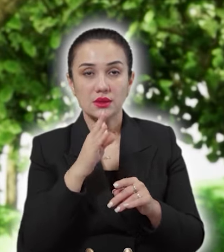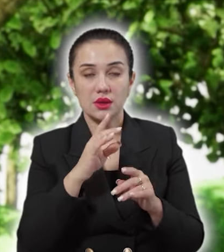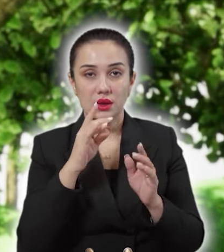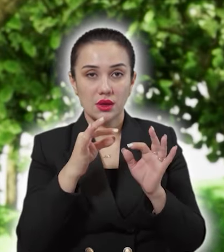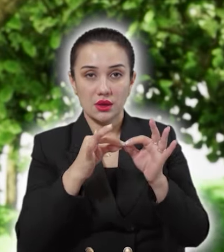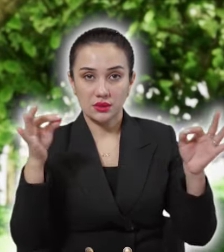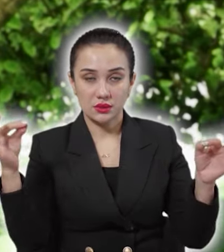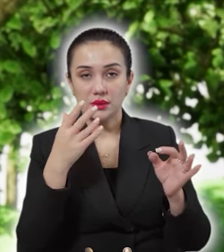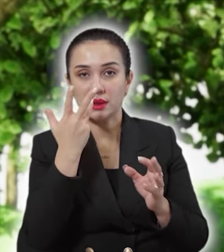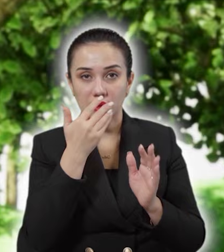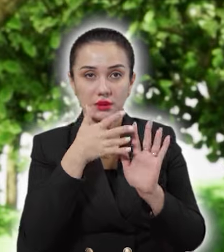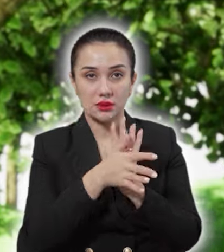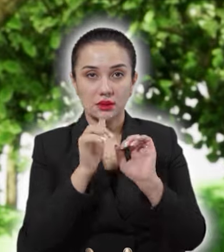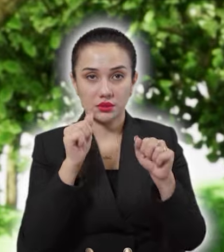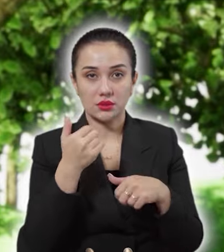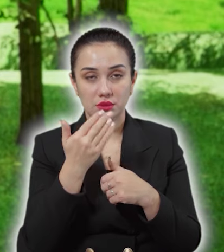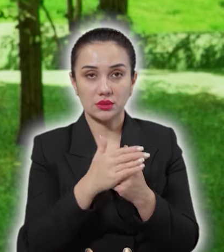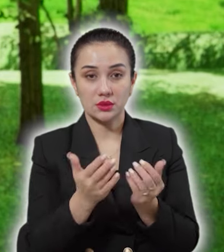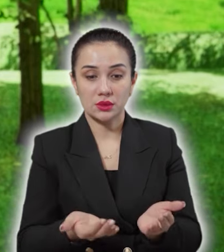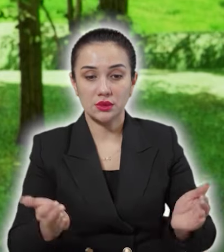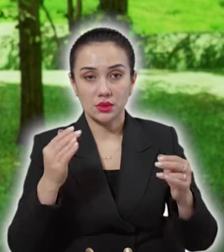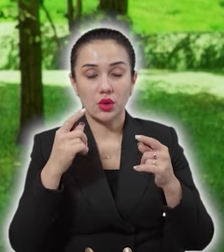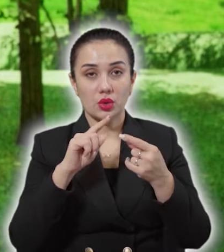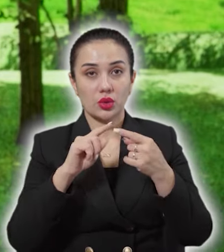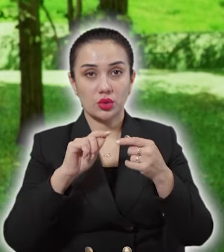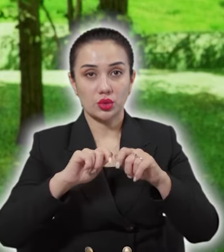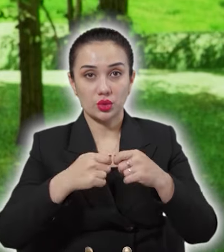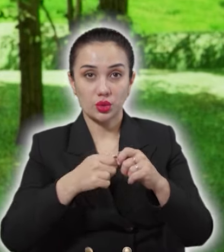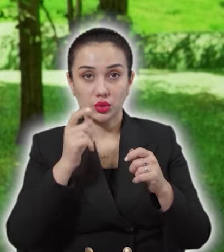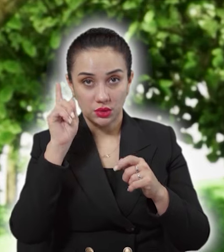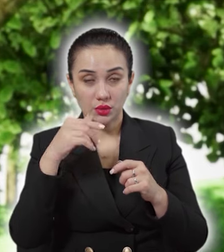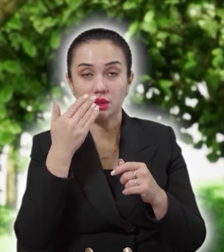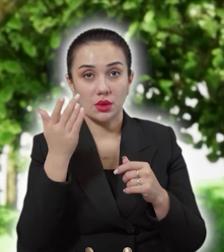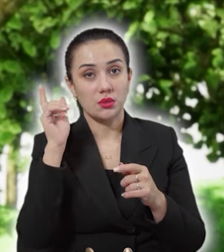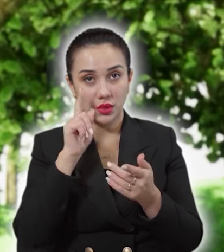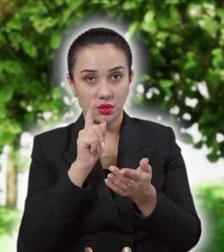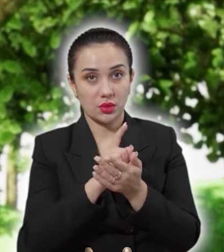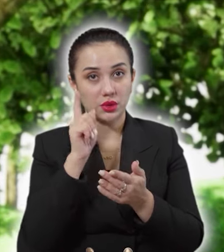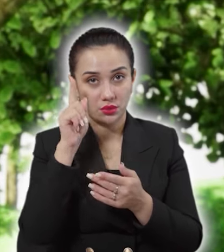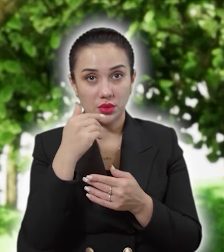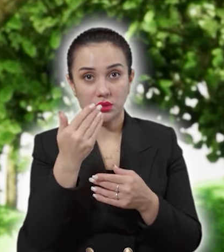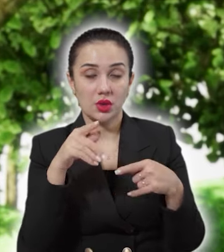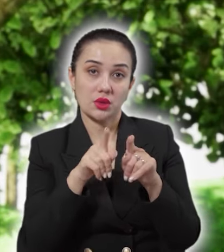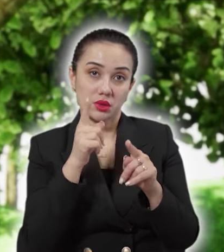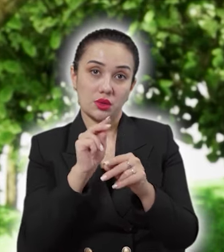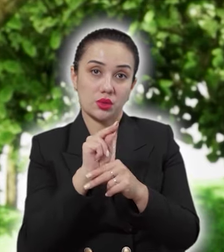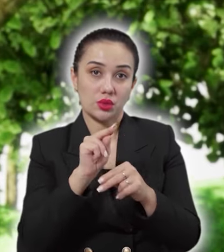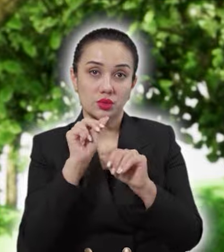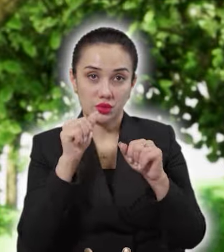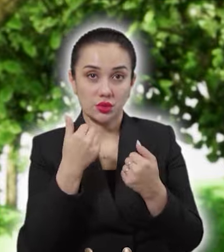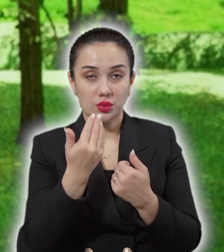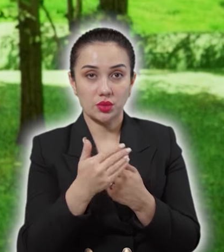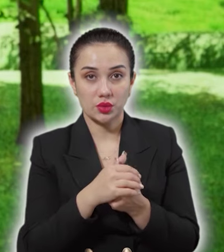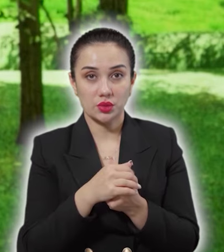zang novdalar rangiga ta'sir qilishi mumkin. Sen savat to'qishni bilasanmi? Albatta bilaman. Xohlasang senga ham